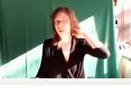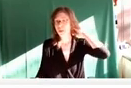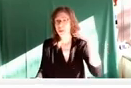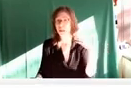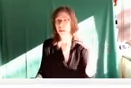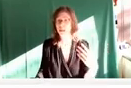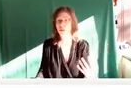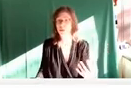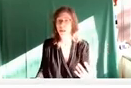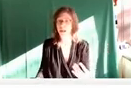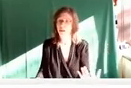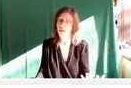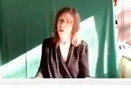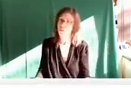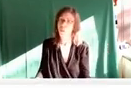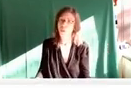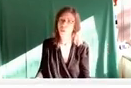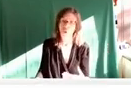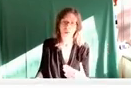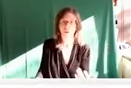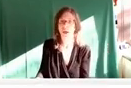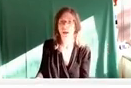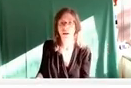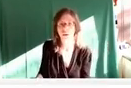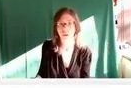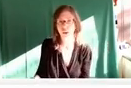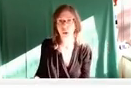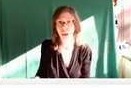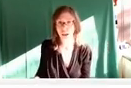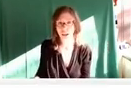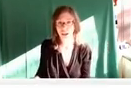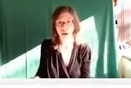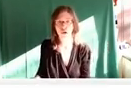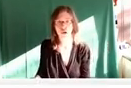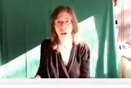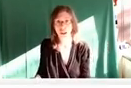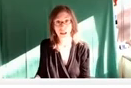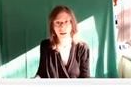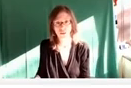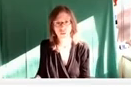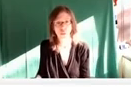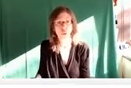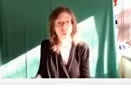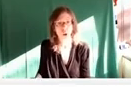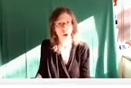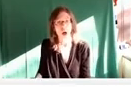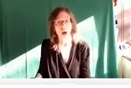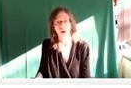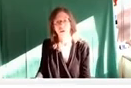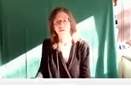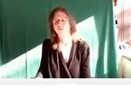mot ici en sciences sociales pour ne pas complètement ignorer la recherche qualitative non plus.